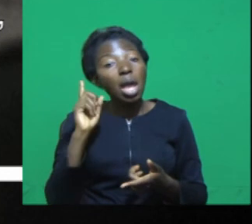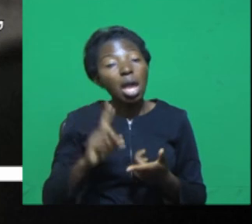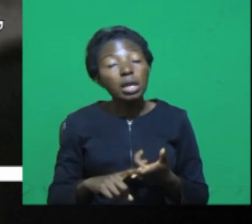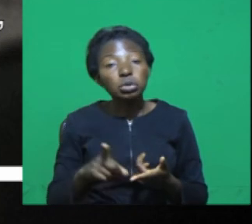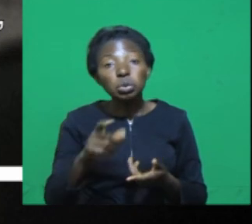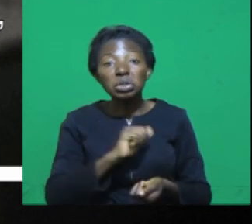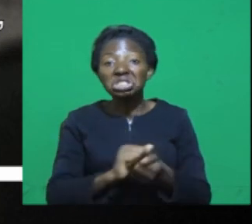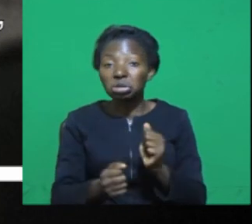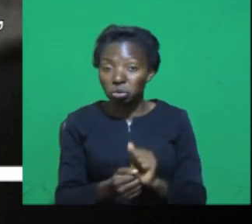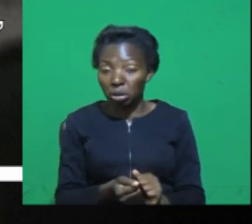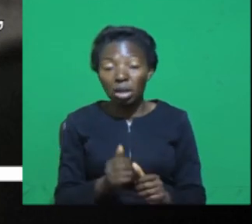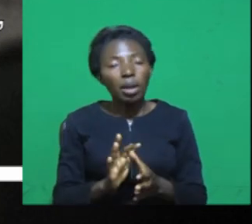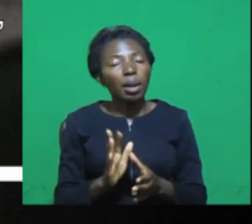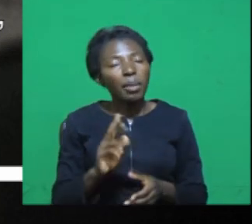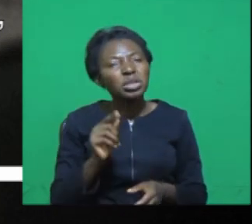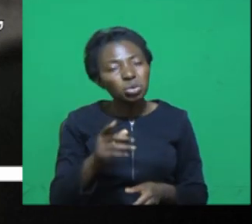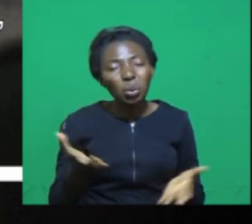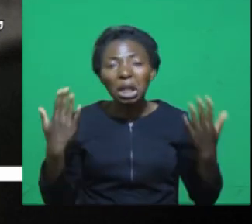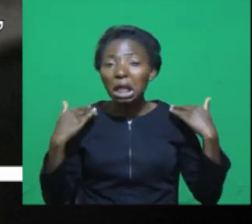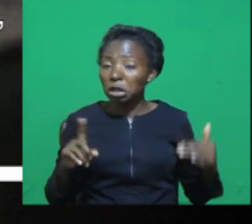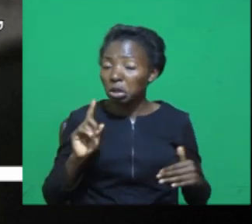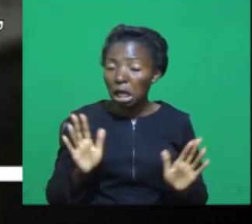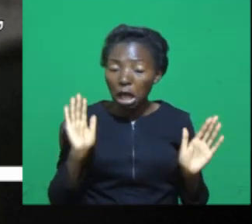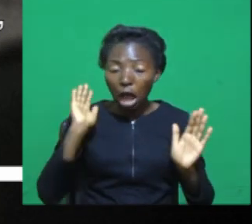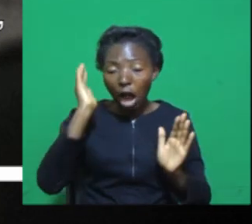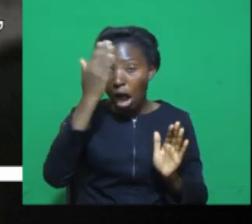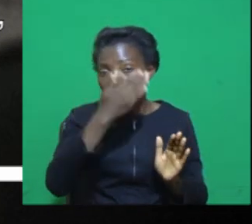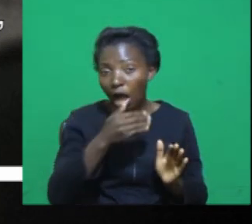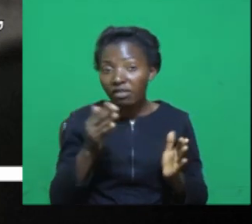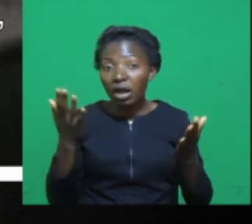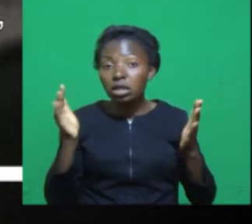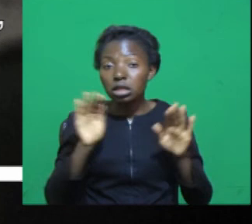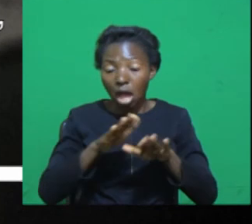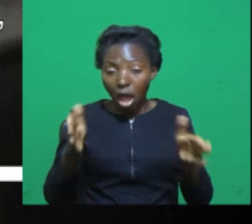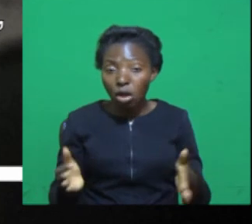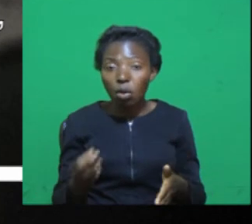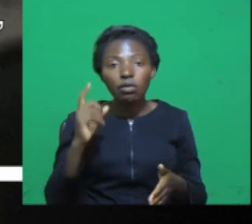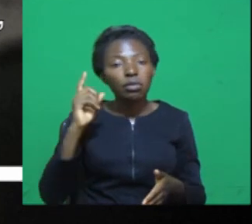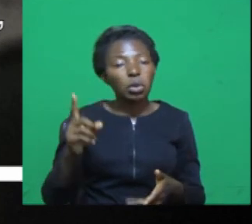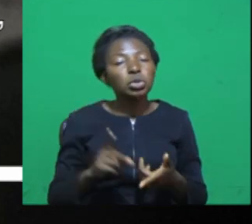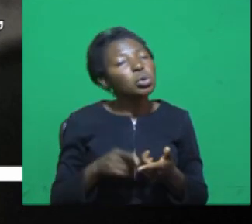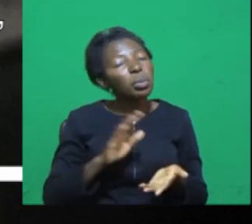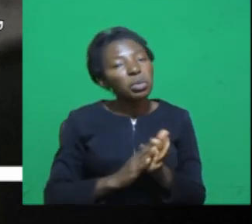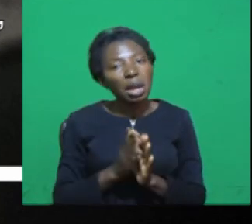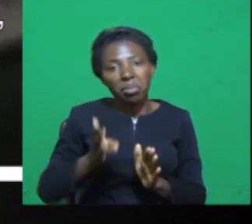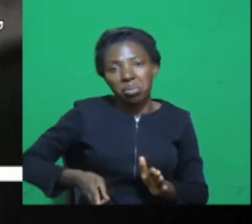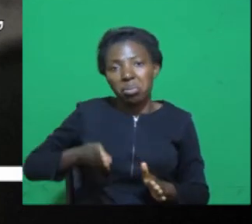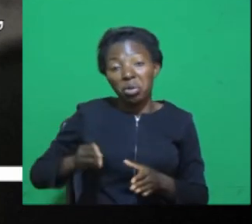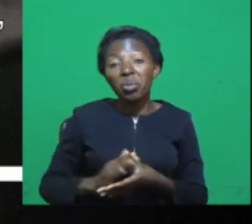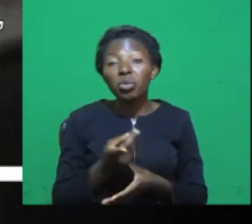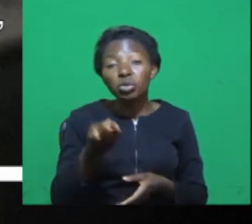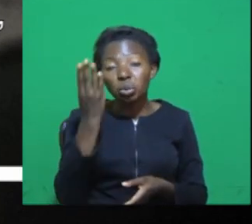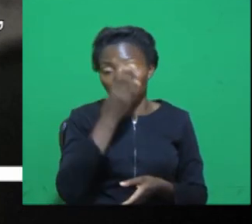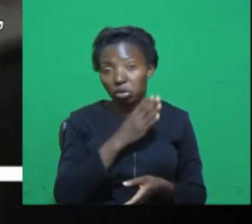iwe kerubhi raifukidzira areka, ndikakubvisa pakati pamabwe omoto. Mwoyo wako wakazvikudza nokuda kwokunaka